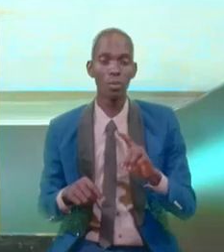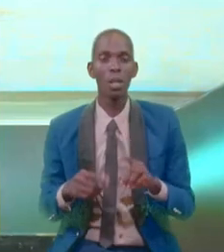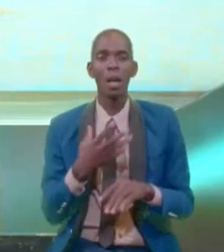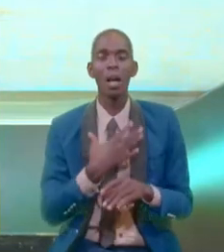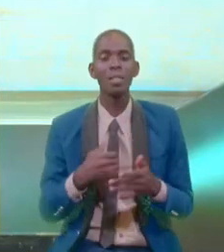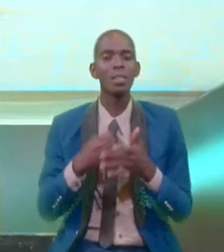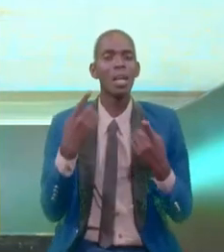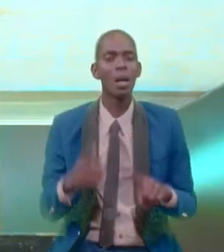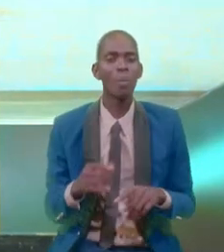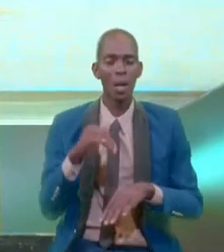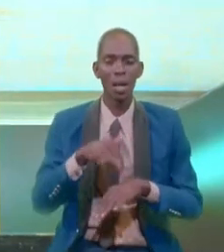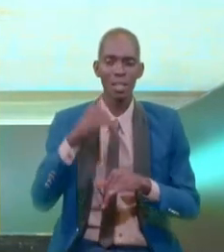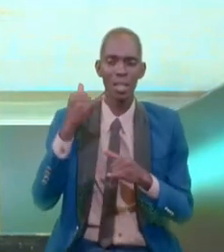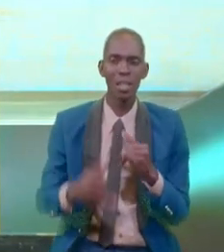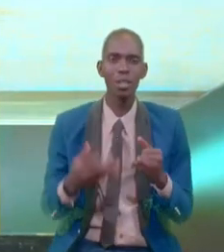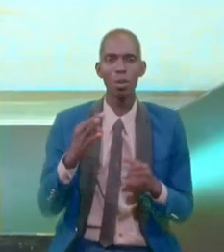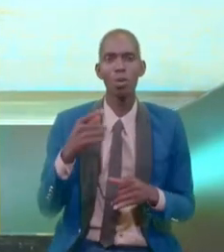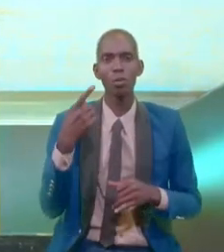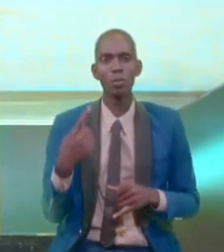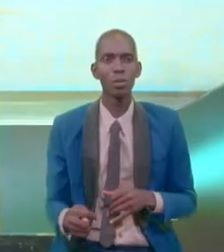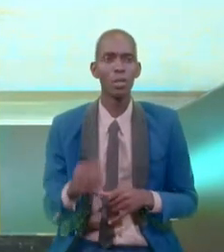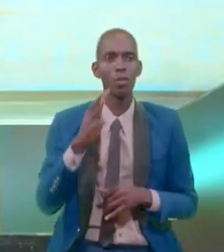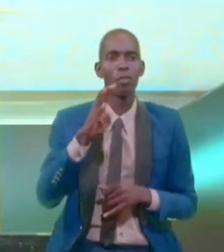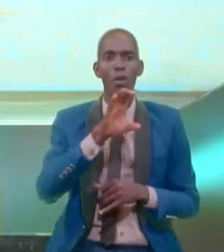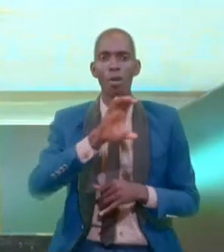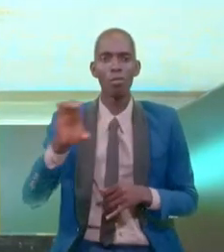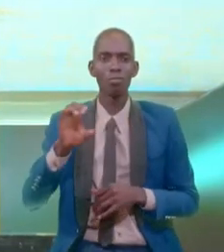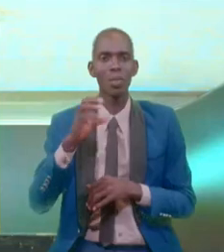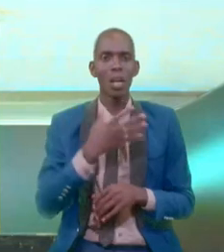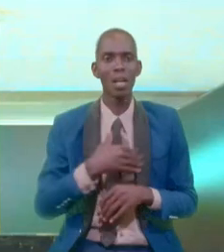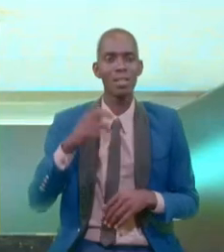Et au bout de 430 ans, le jour même,